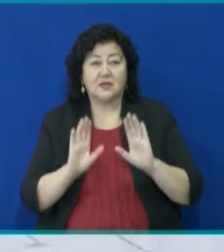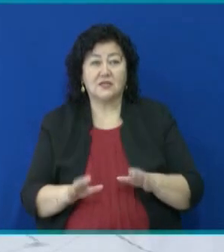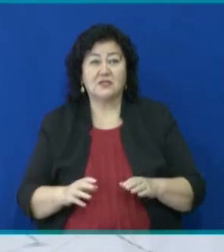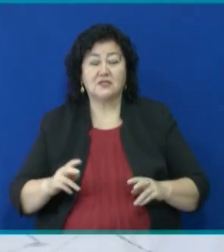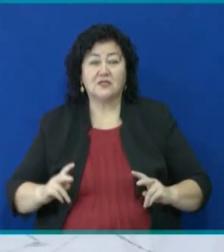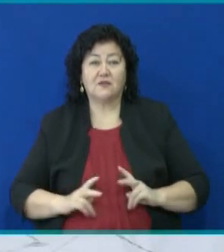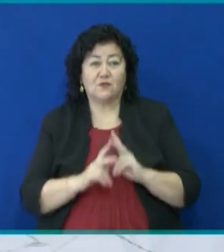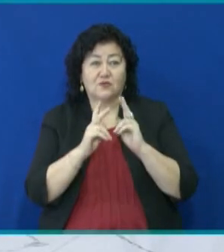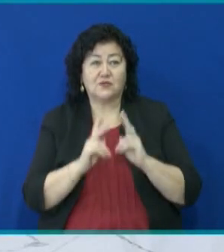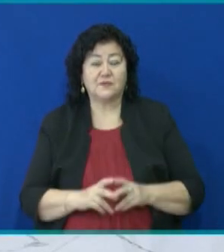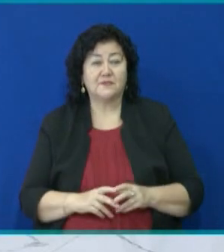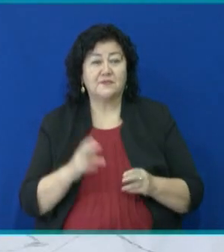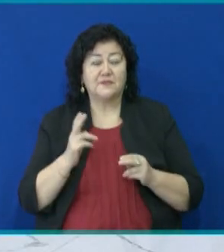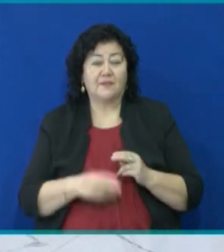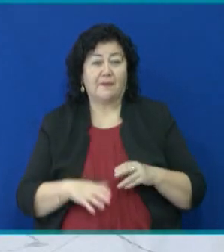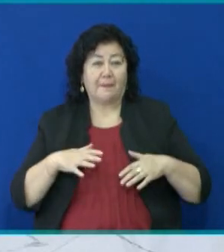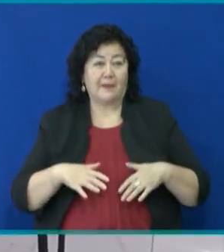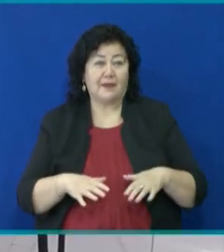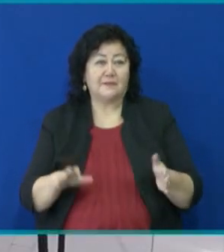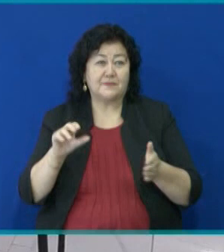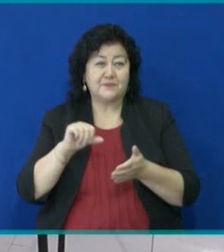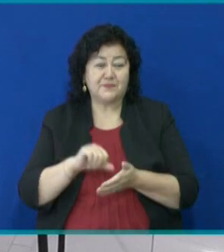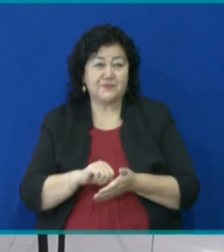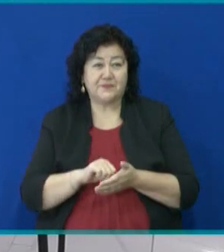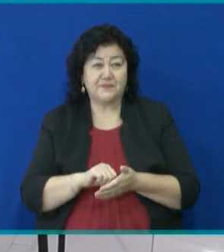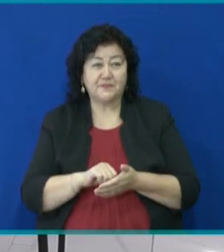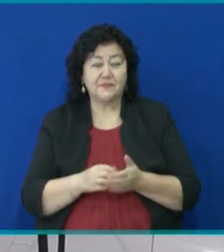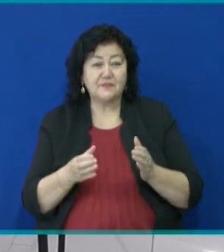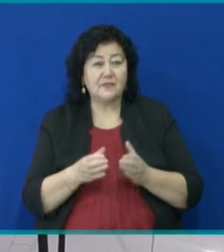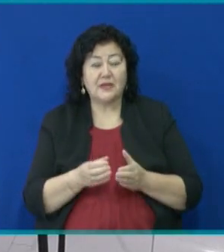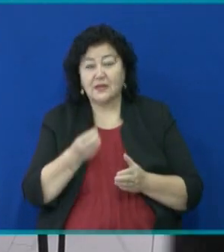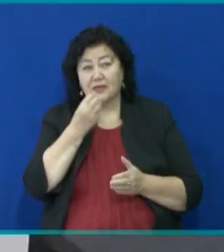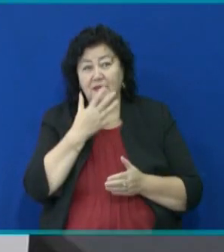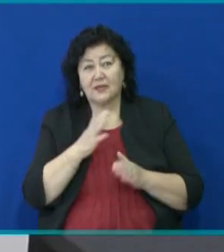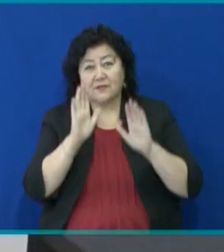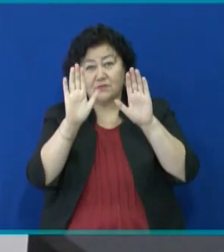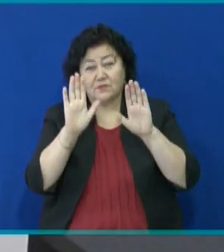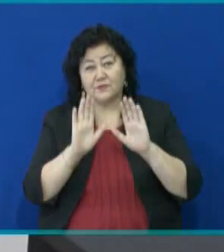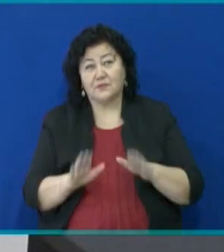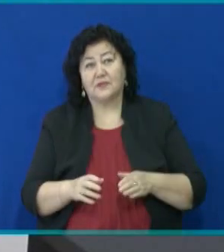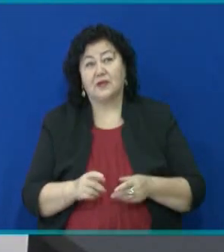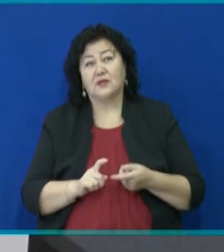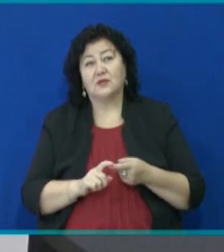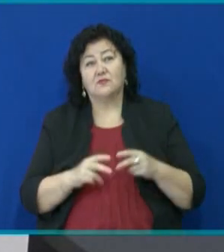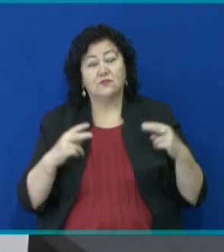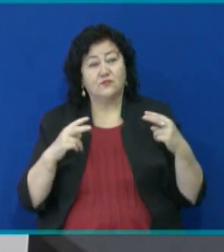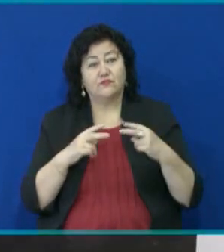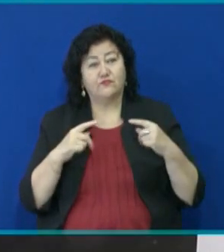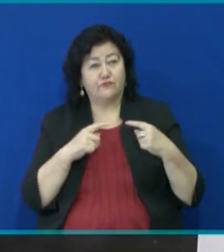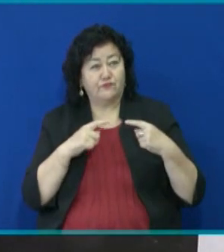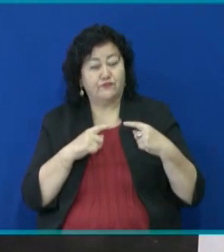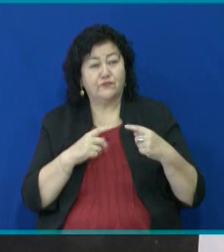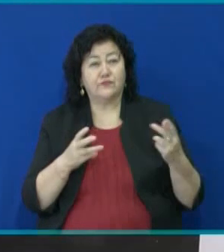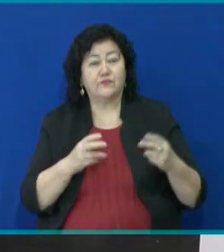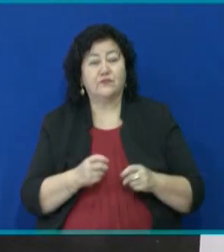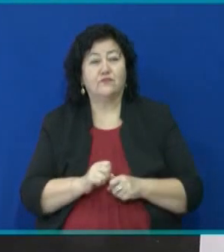вуза. В завершении мероприятия с участием делегации Японии состоялось открытие выставки плакатов, свидетельствующих о последствиях взрывов